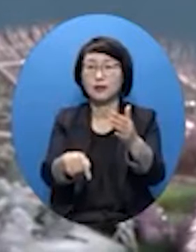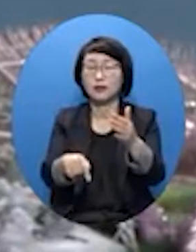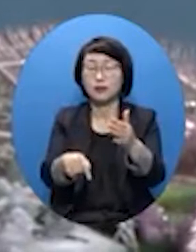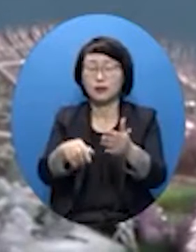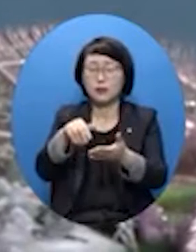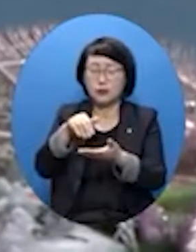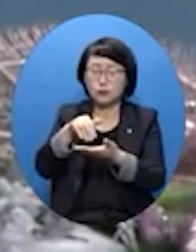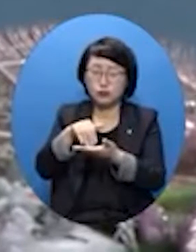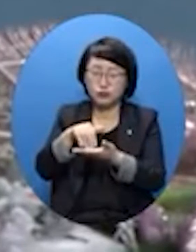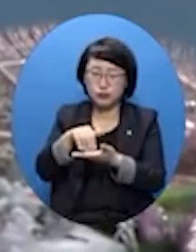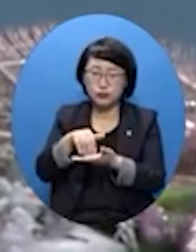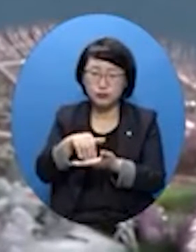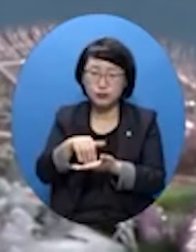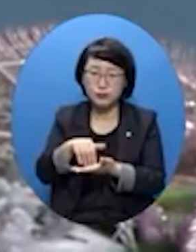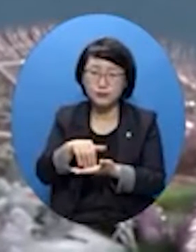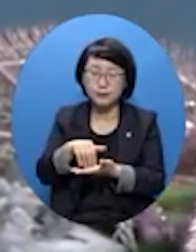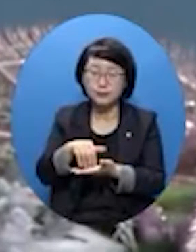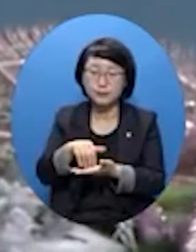무거운